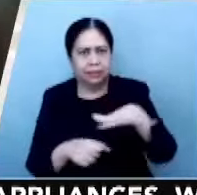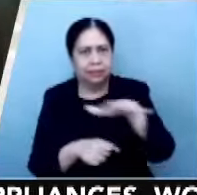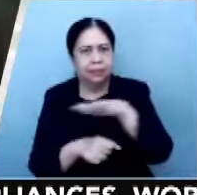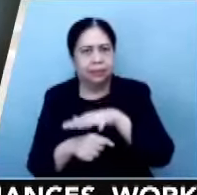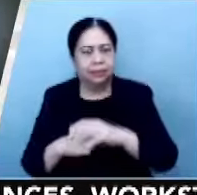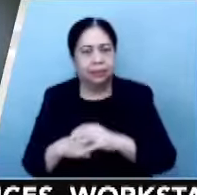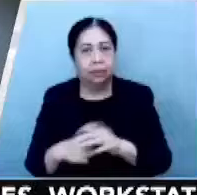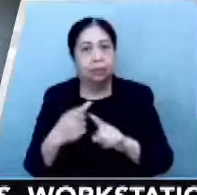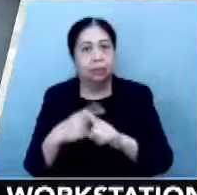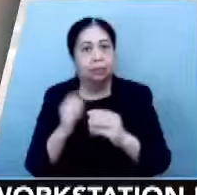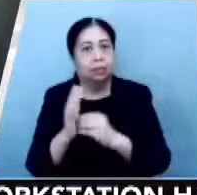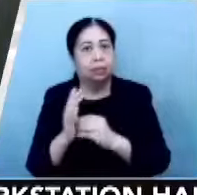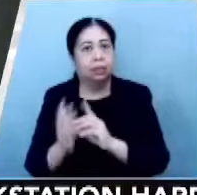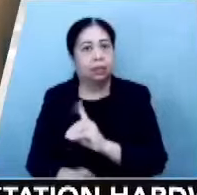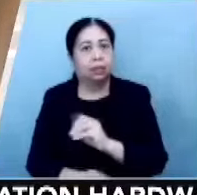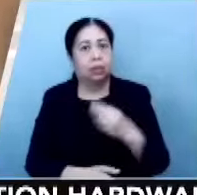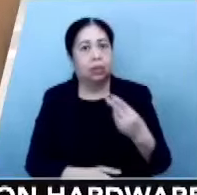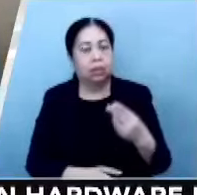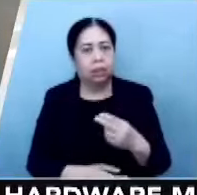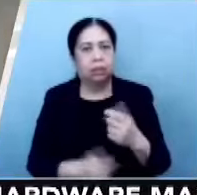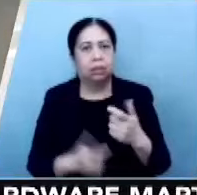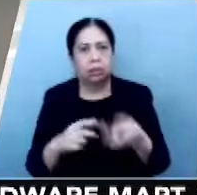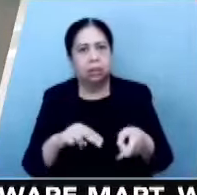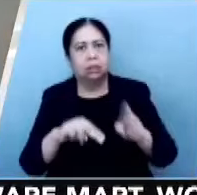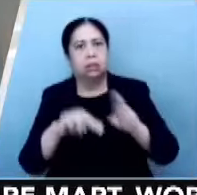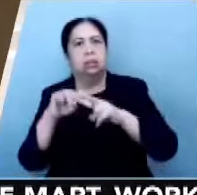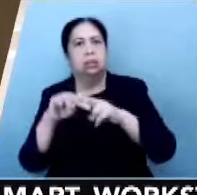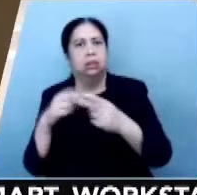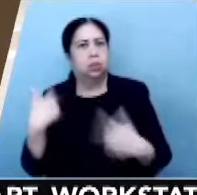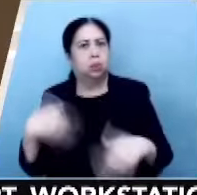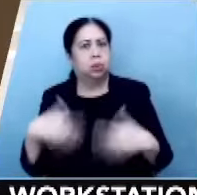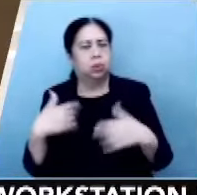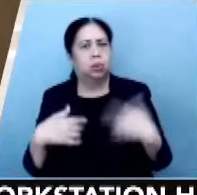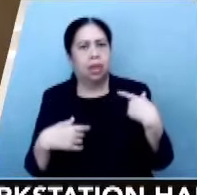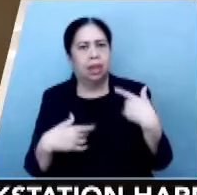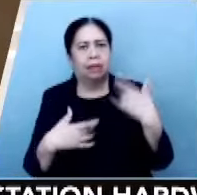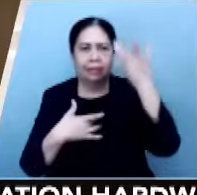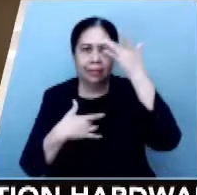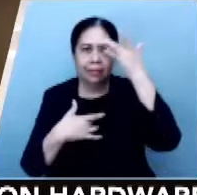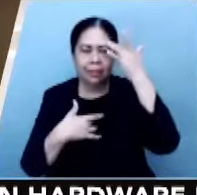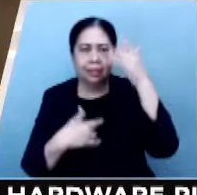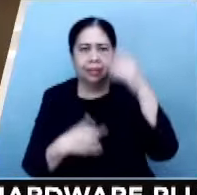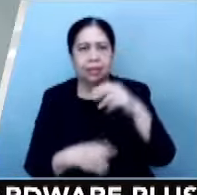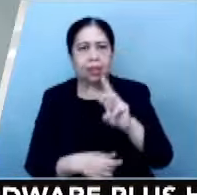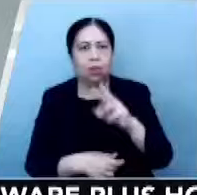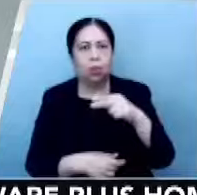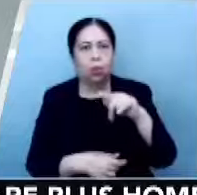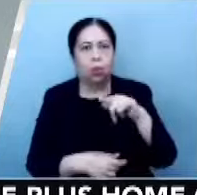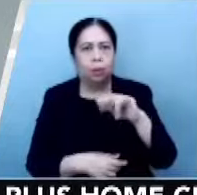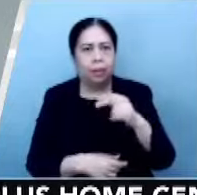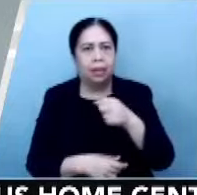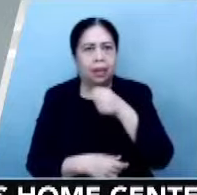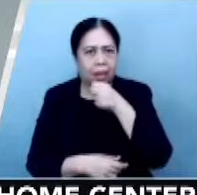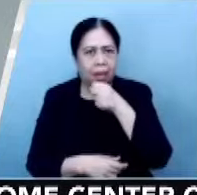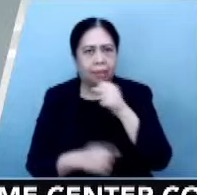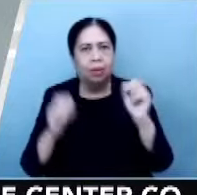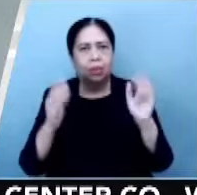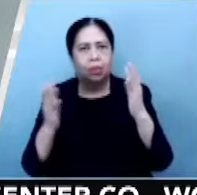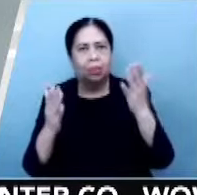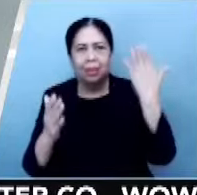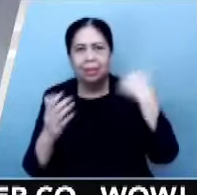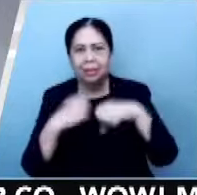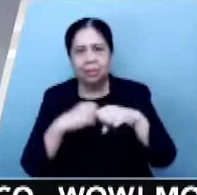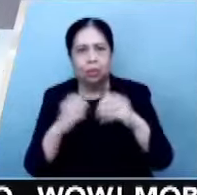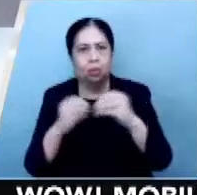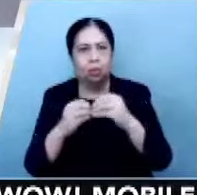tala ng DOH, malaki ang itinaas ng bilang na may whooping cough sa bansa ngayong taon kumpara nung isang taon. 38 ang